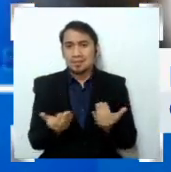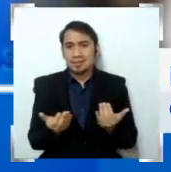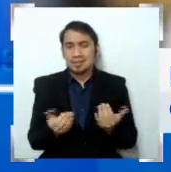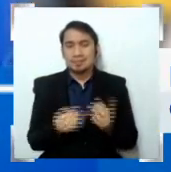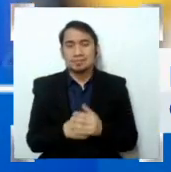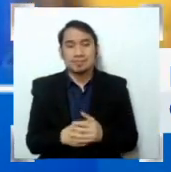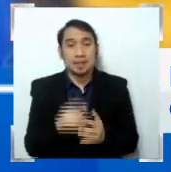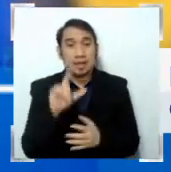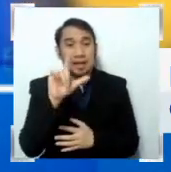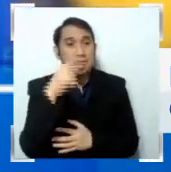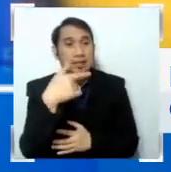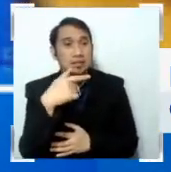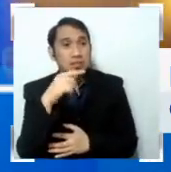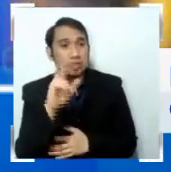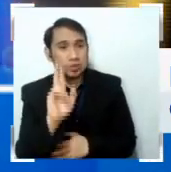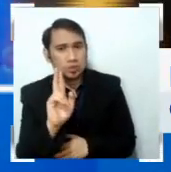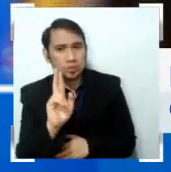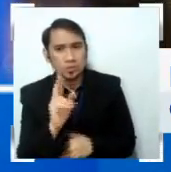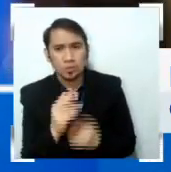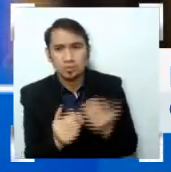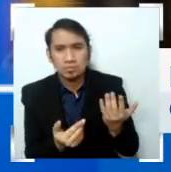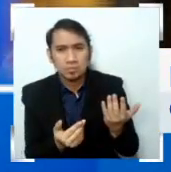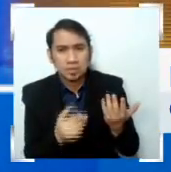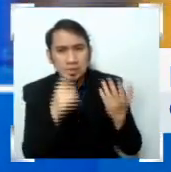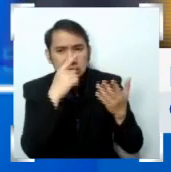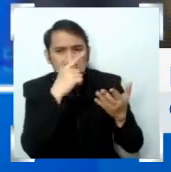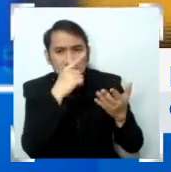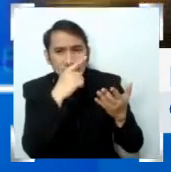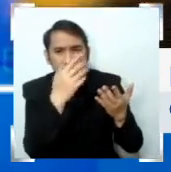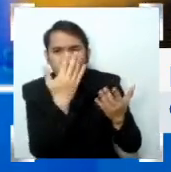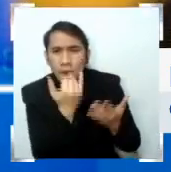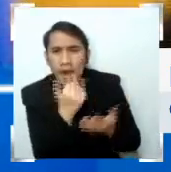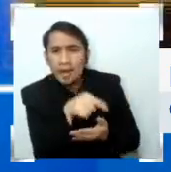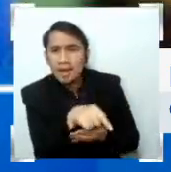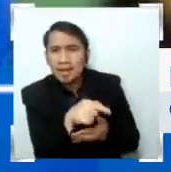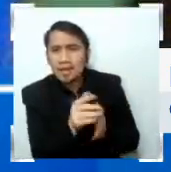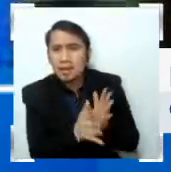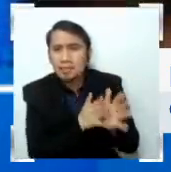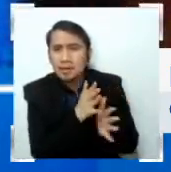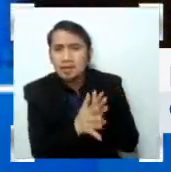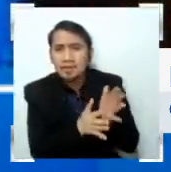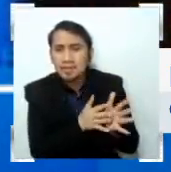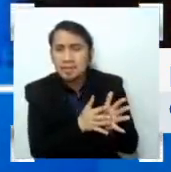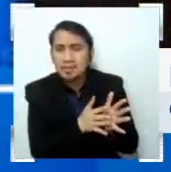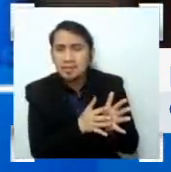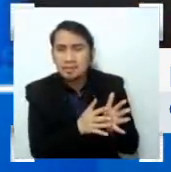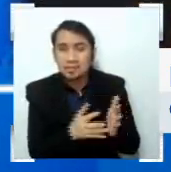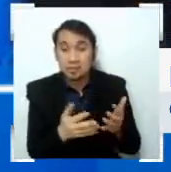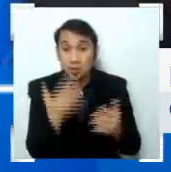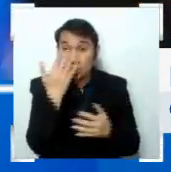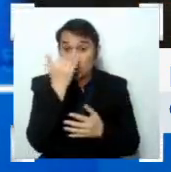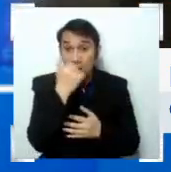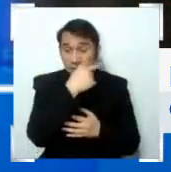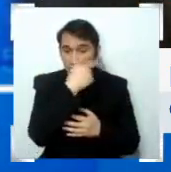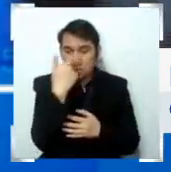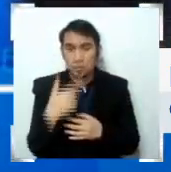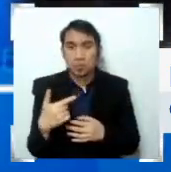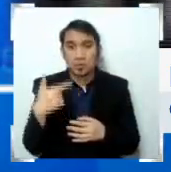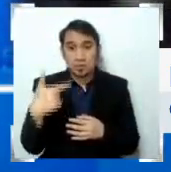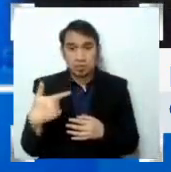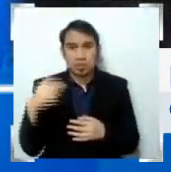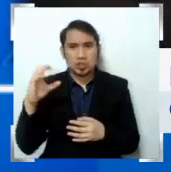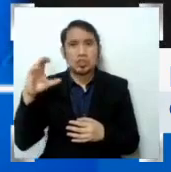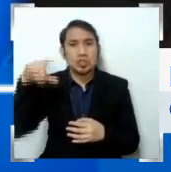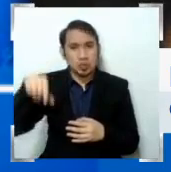kung paano nakapag-party ang mga nasa video na nakitaan ng mga paglabag. General community quarantine ang umiiral ngayon sa bayan ng